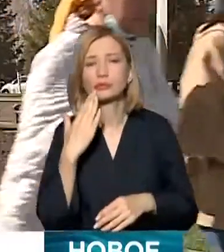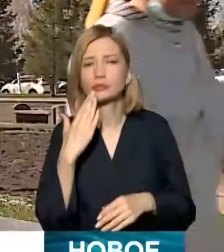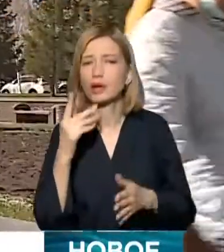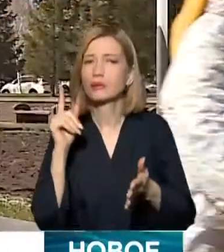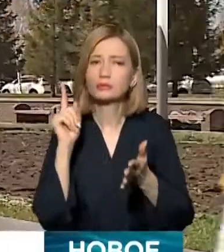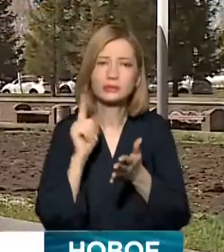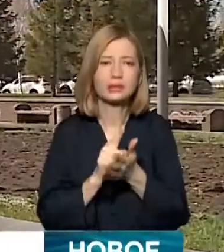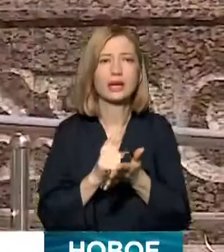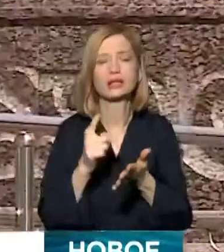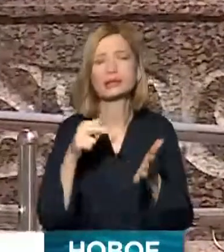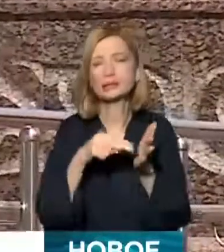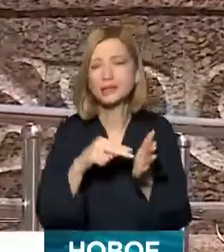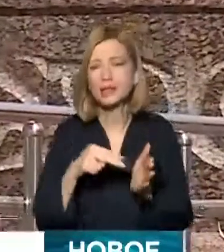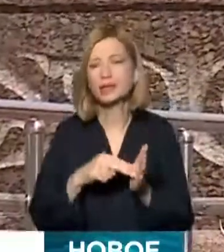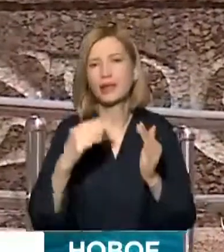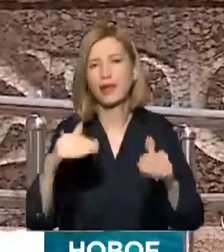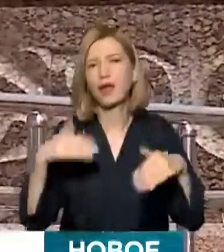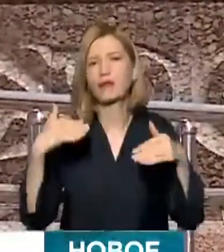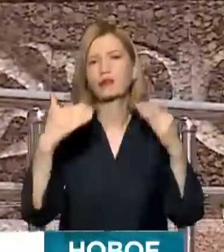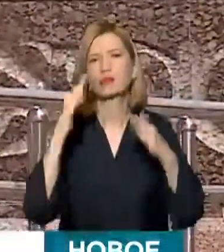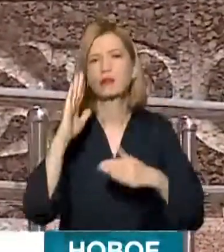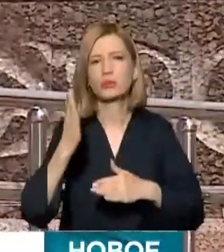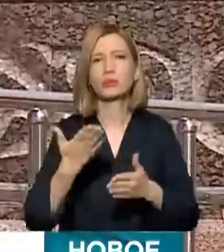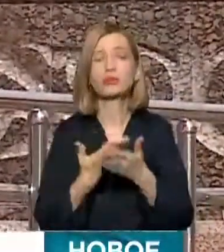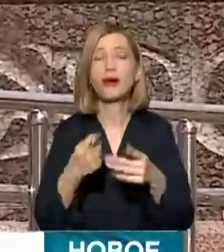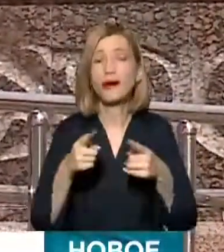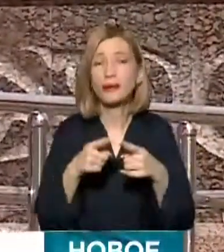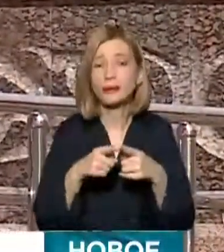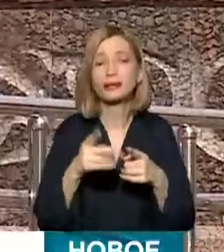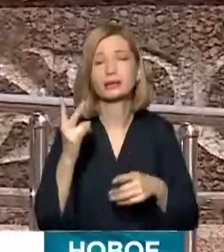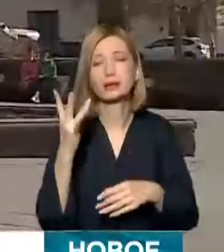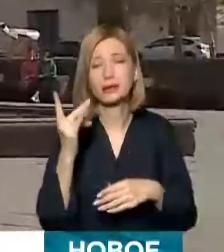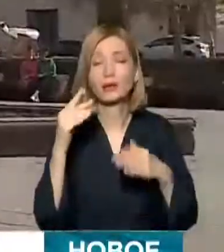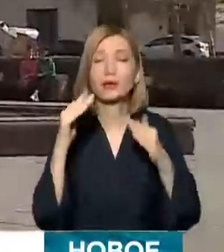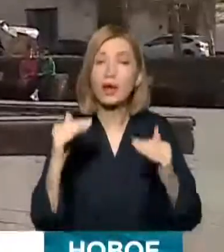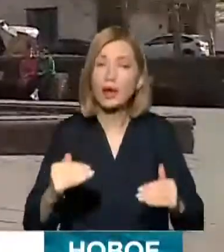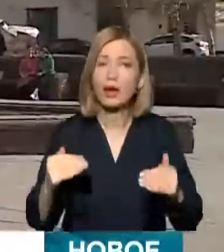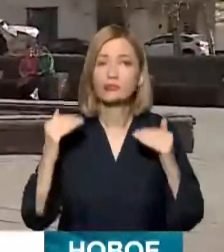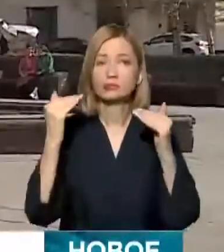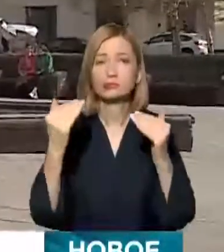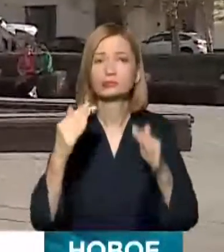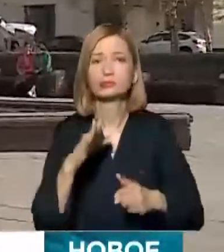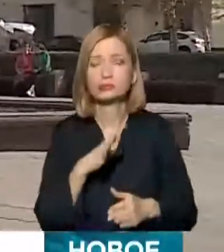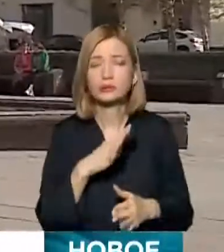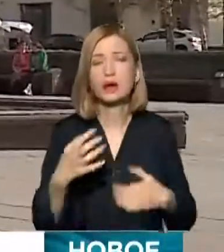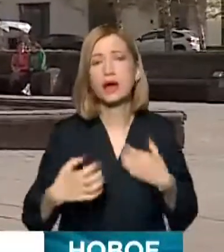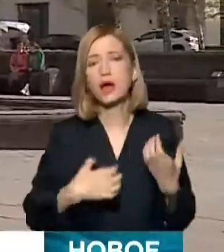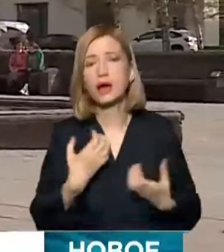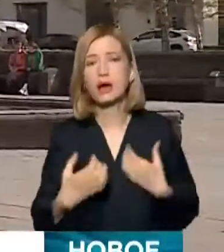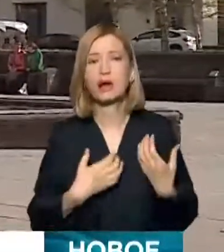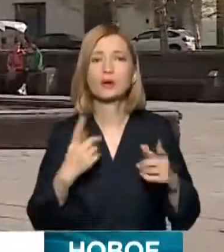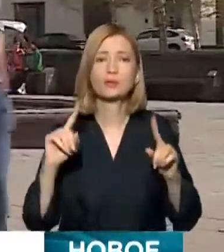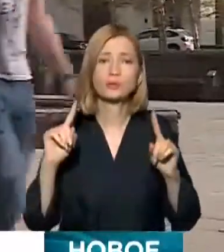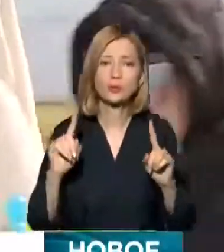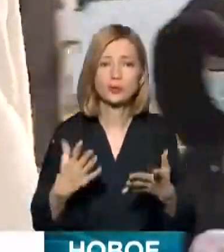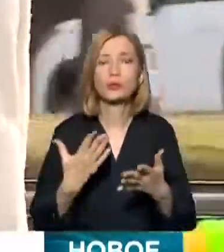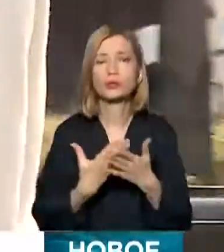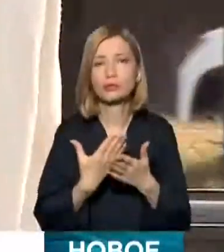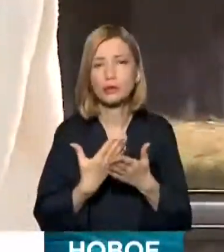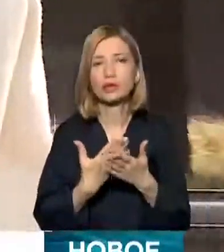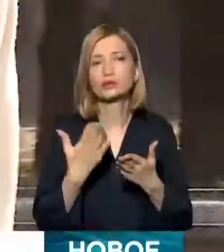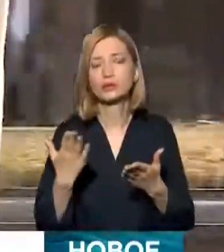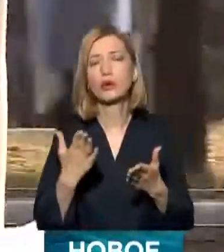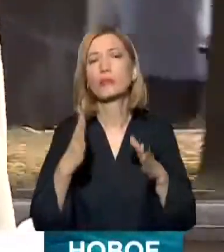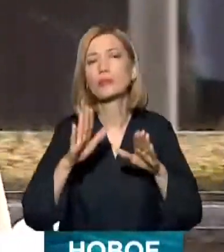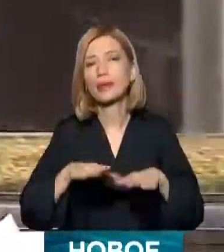неминуемо приведет к росту цен на товары и услуги. Например, аренда квартир уже подскочила в стоимости. Есть опасения, что в дополнение к этому еще появится